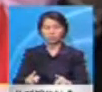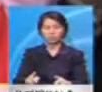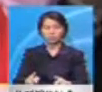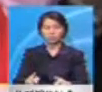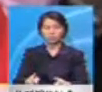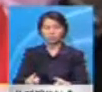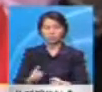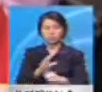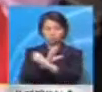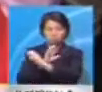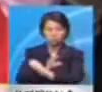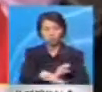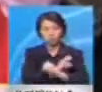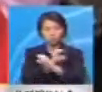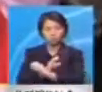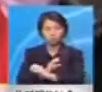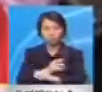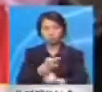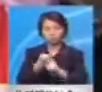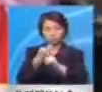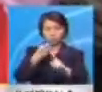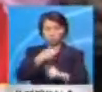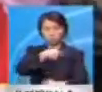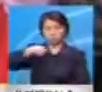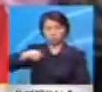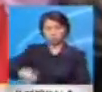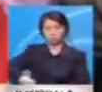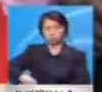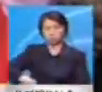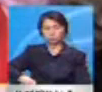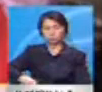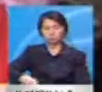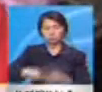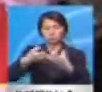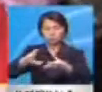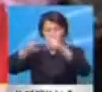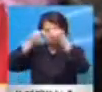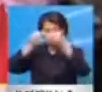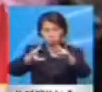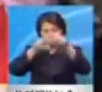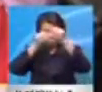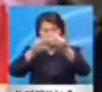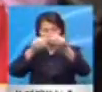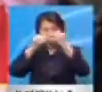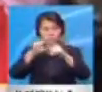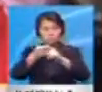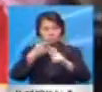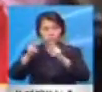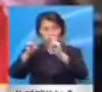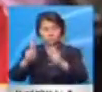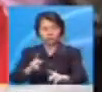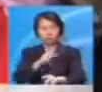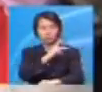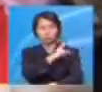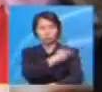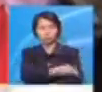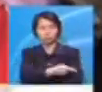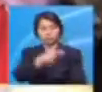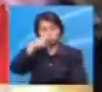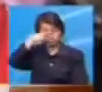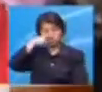security of China terhadap maklumat yang disampaikan oleh pihak berkuasa Thailand